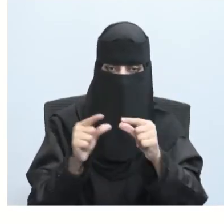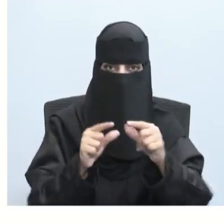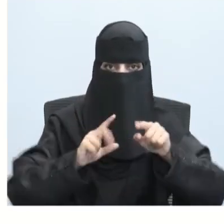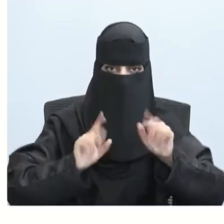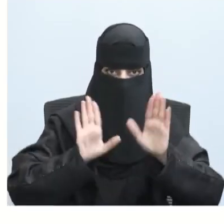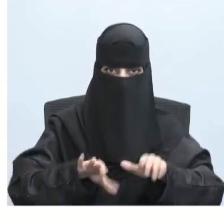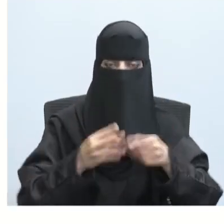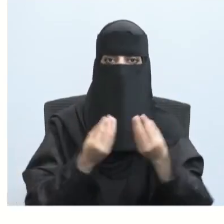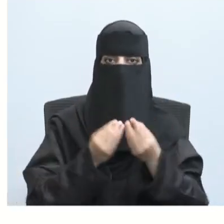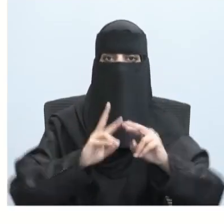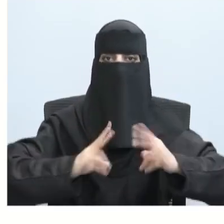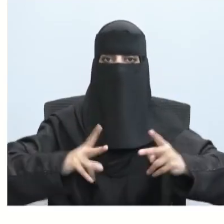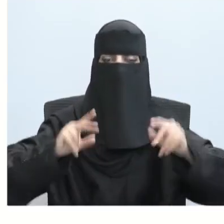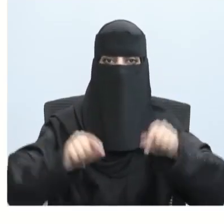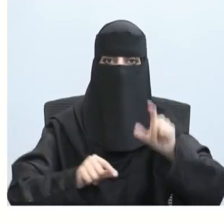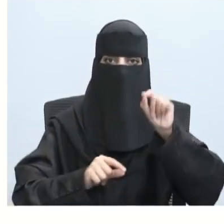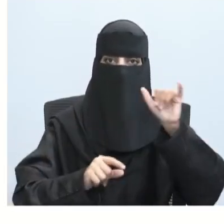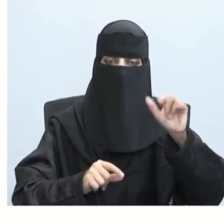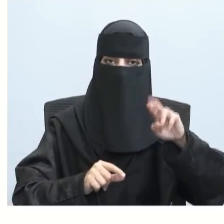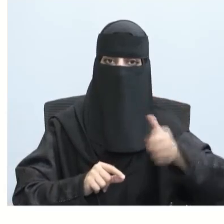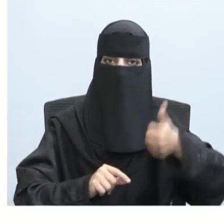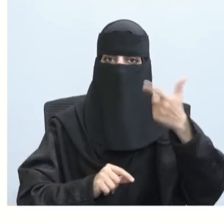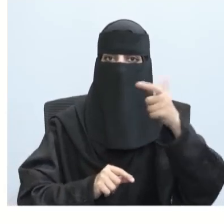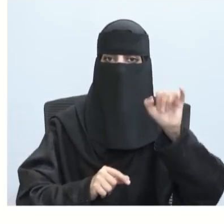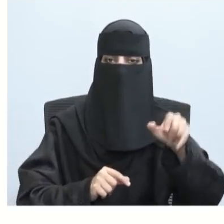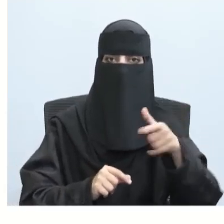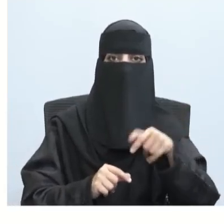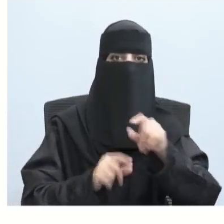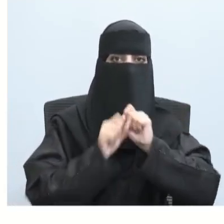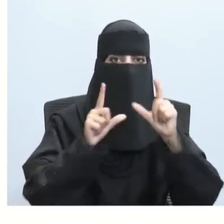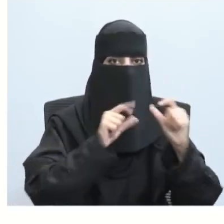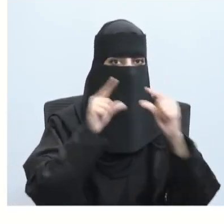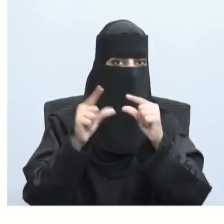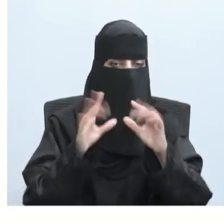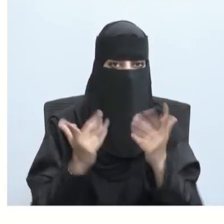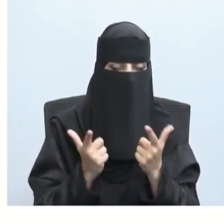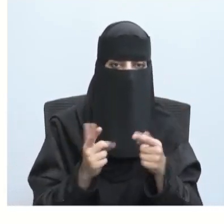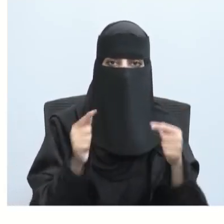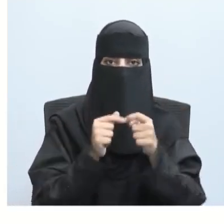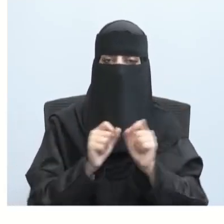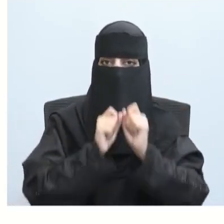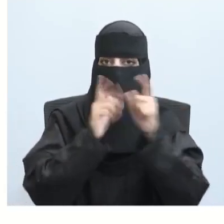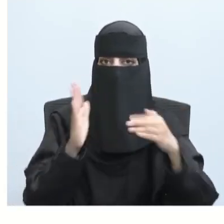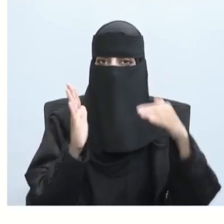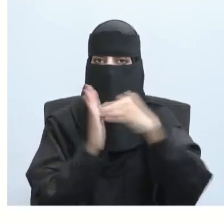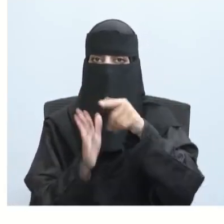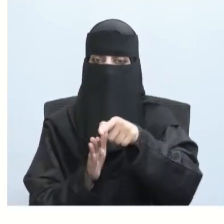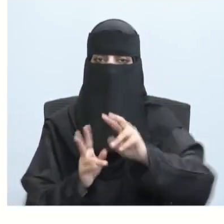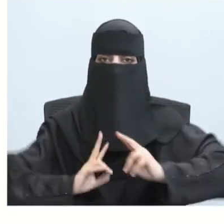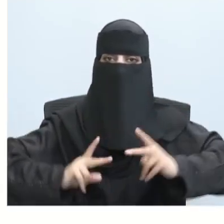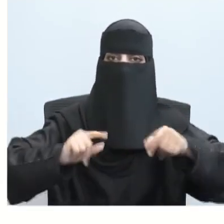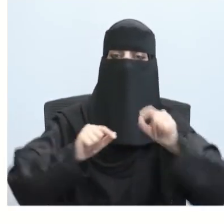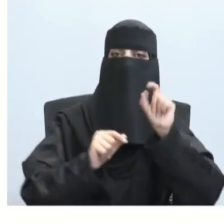حدوث تغيرات فيزيائيه ما هي هذه الدلائل عزيزي الطالب وعزيزه الطالبه والتي تشير الى حدوث